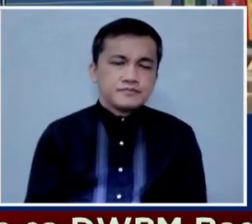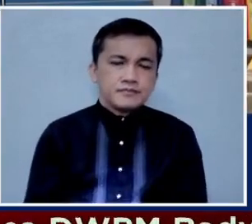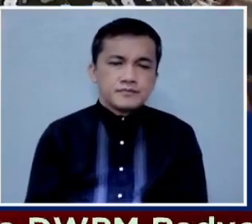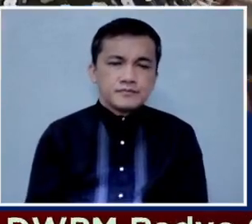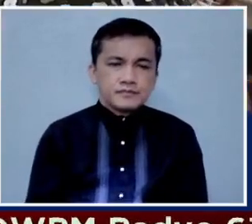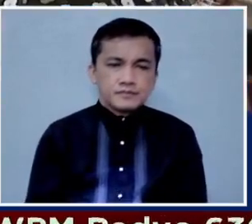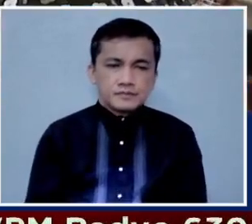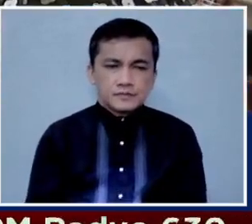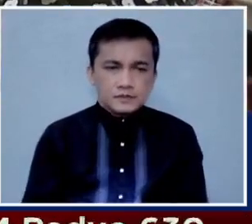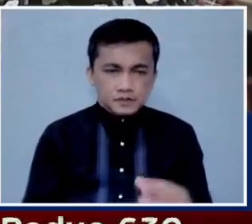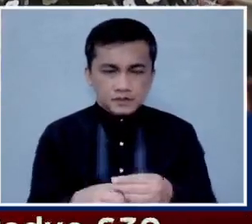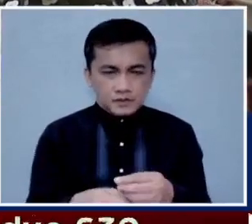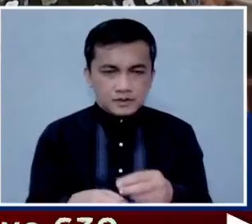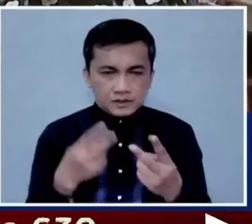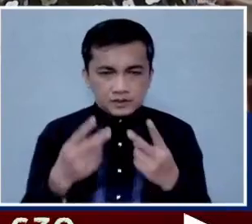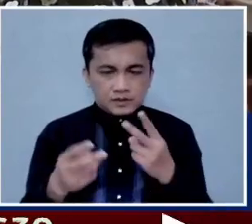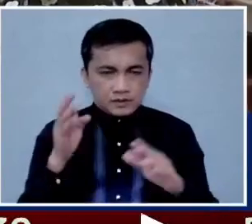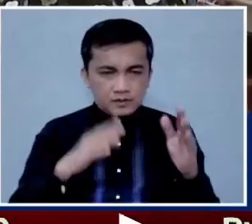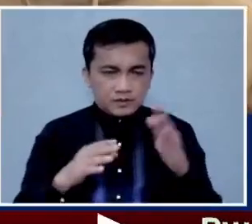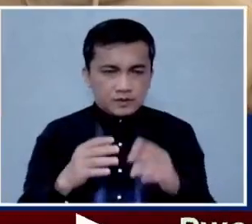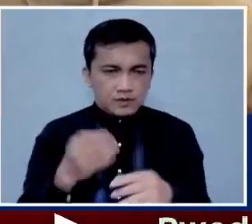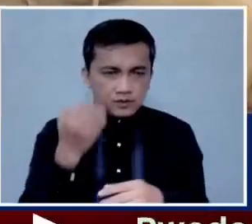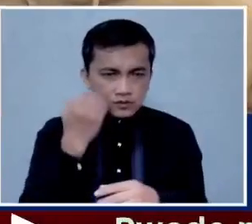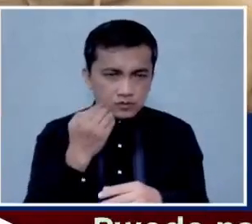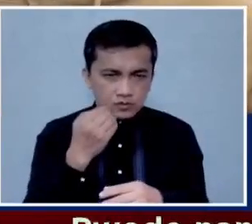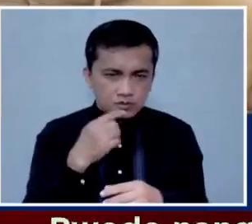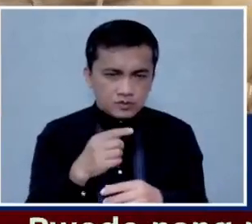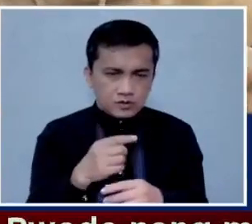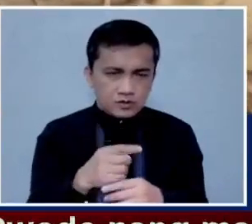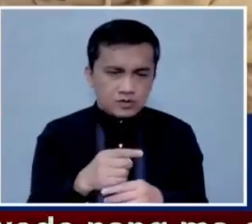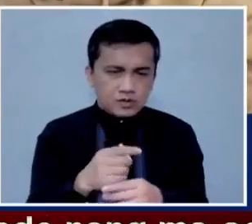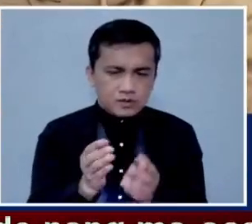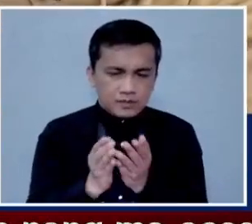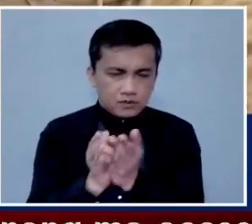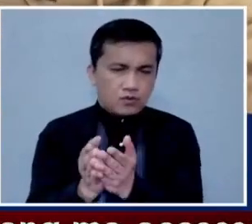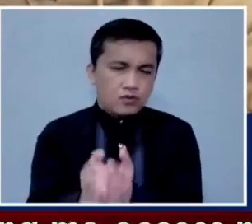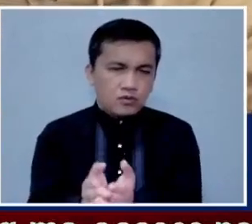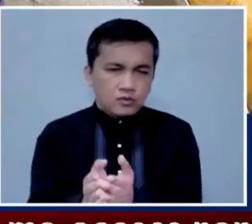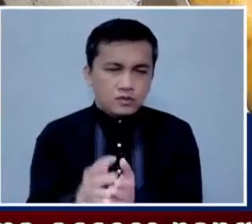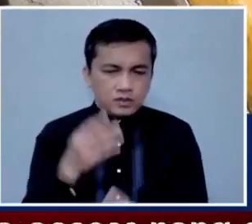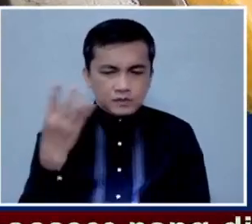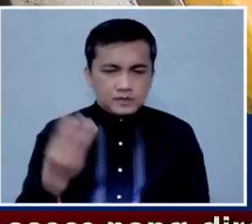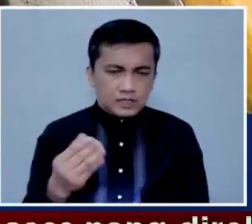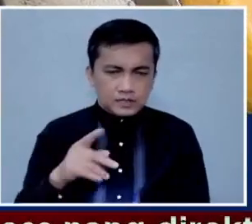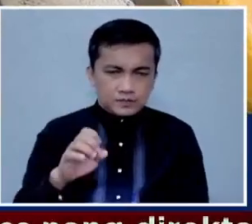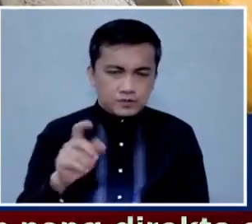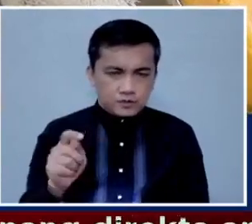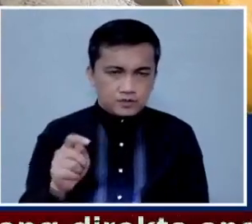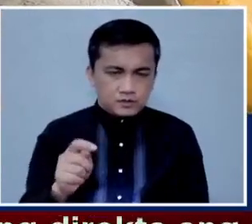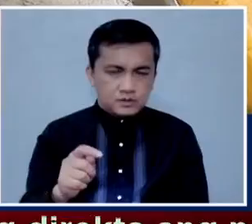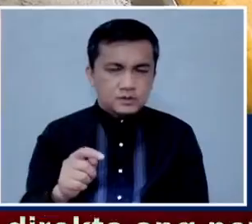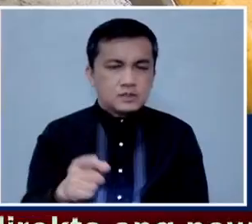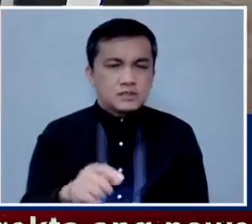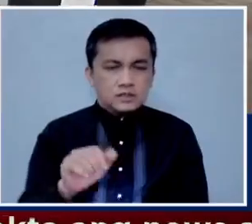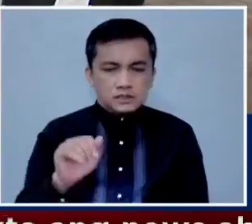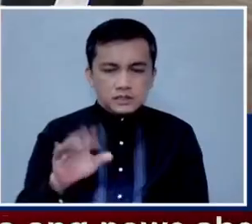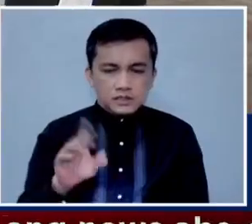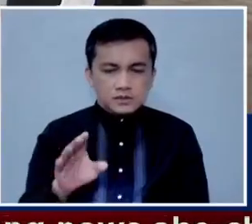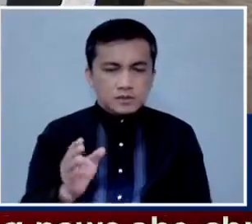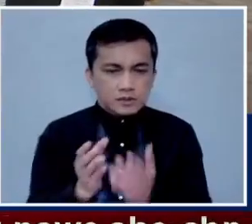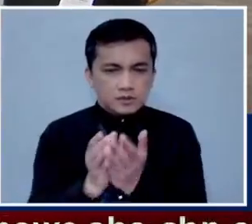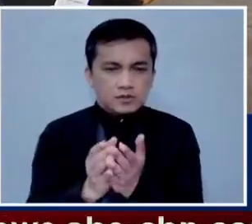sa nakitang problema ay ang kakulangan ng mga barkong bumibiyahe. Sa Batangas Port, nasa 15 barko lamang